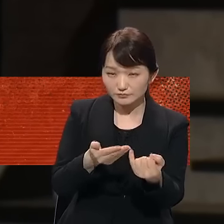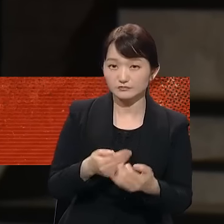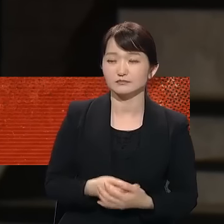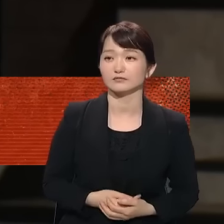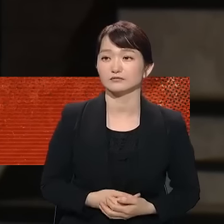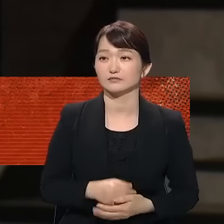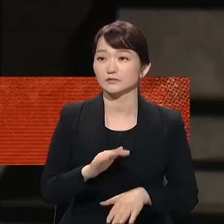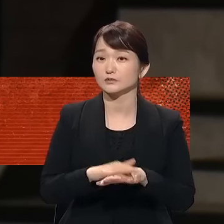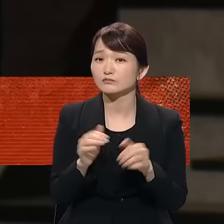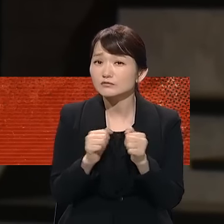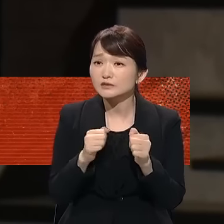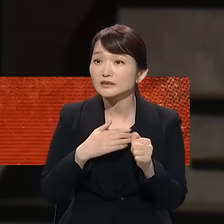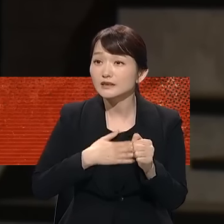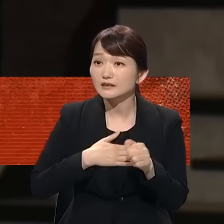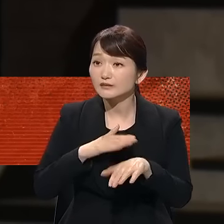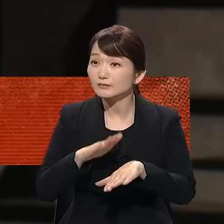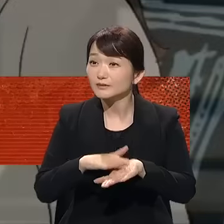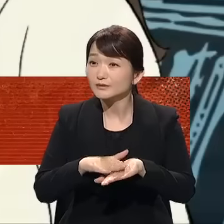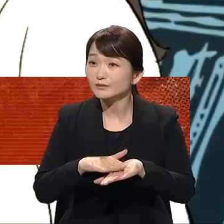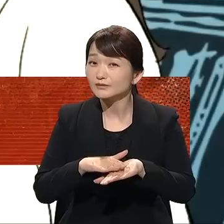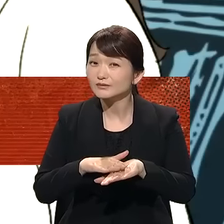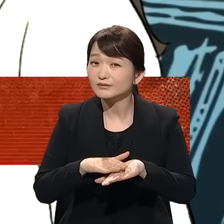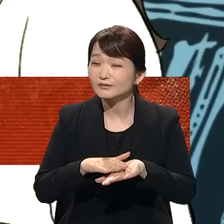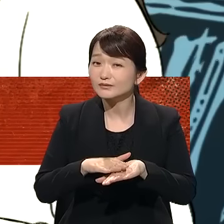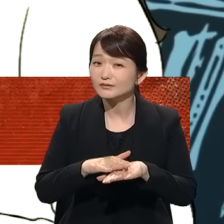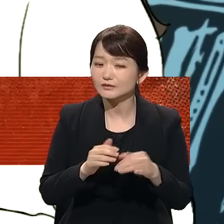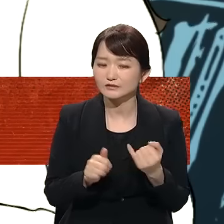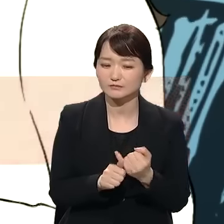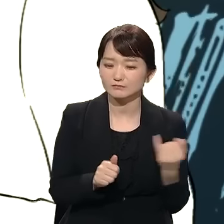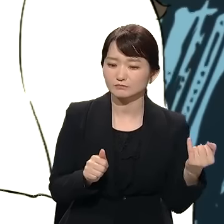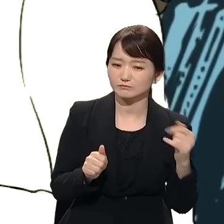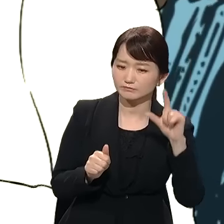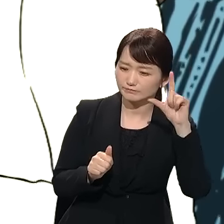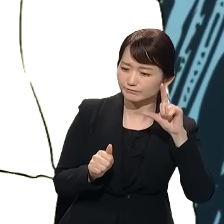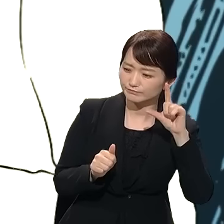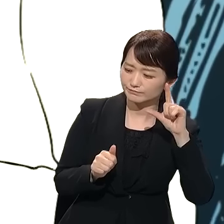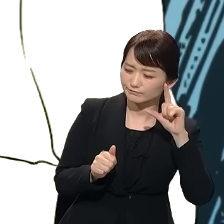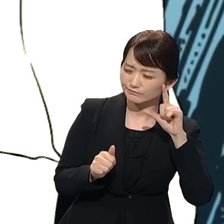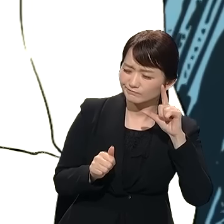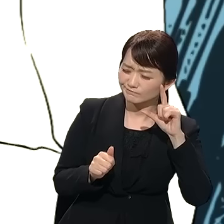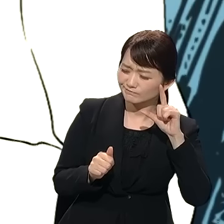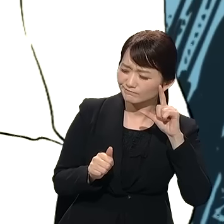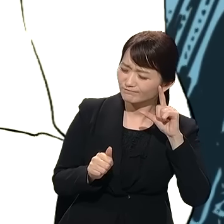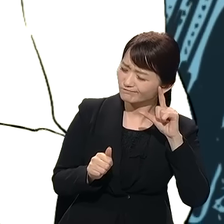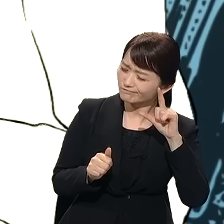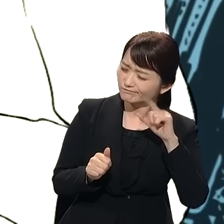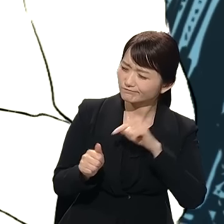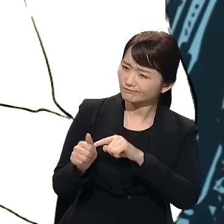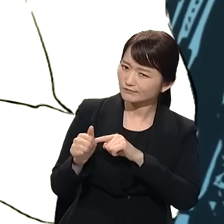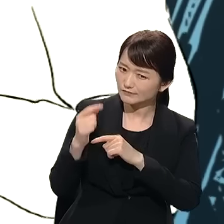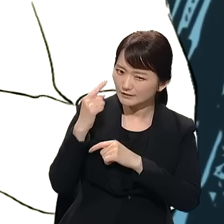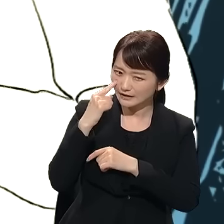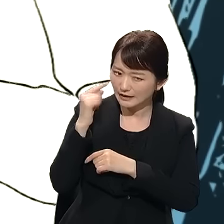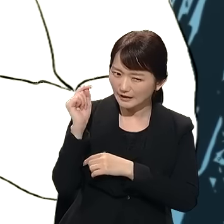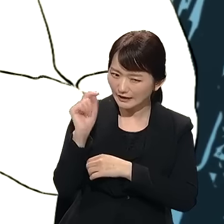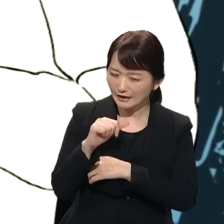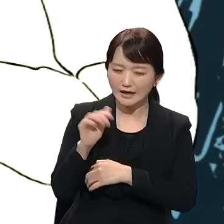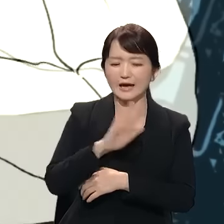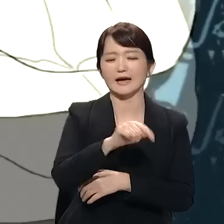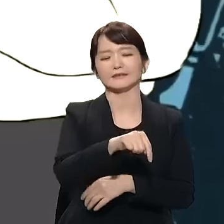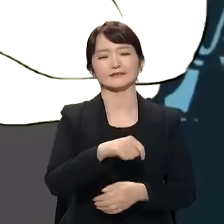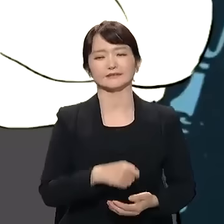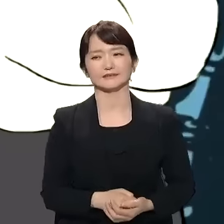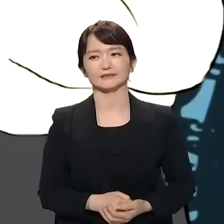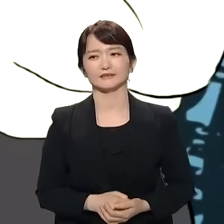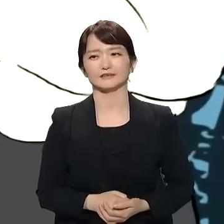자 손이 찬 거 아는 건 만져본 건가요 그러니까 이제 부인의 표정이 싸늘하게 굳으니까이 남편이 딱 눈치를 채고 아니 그게